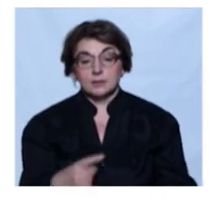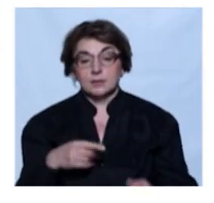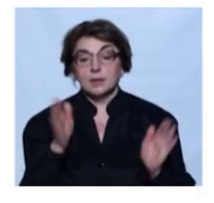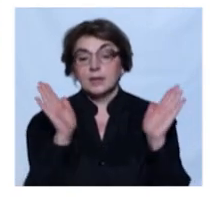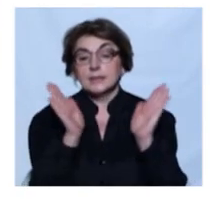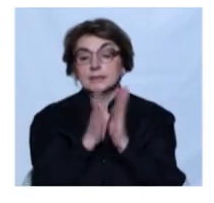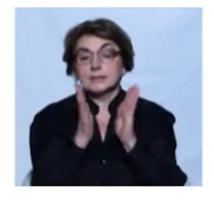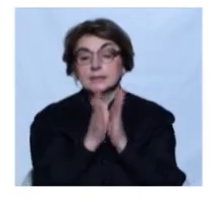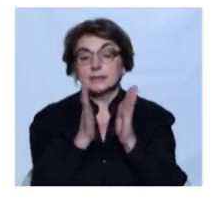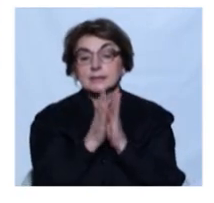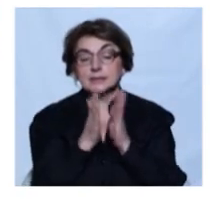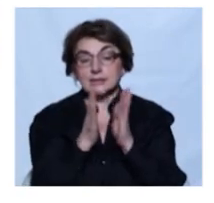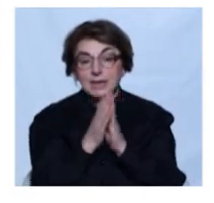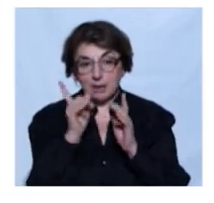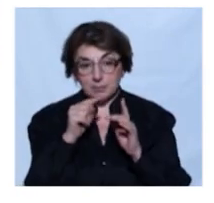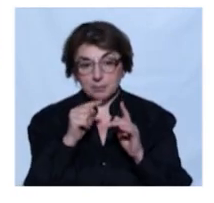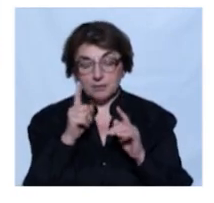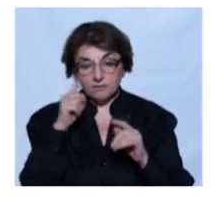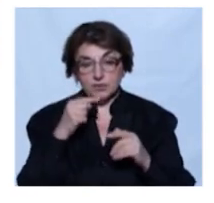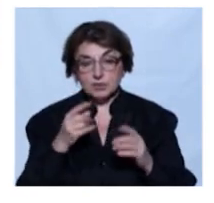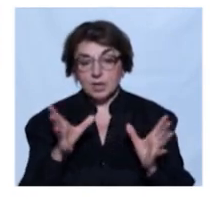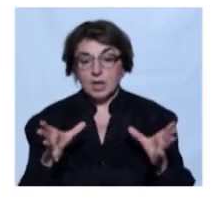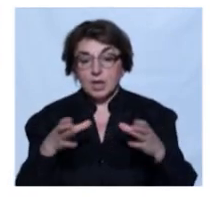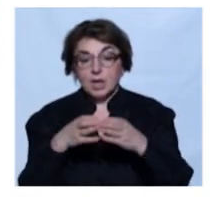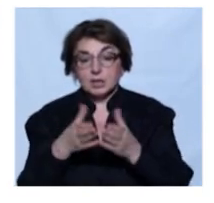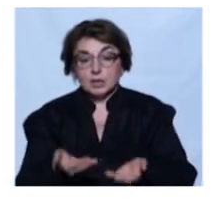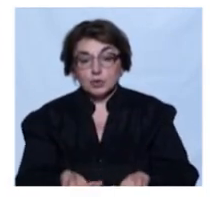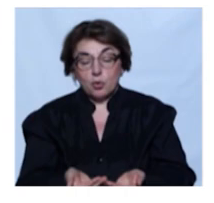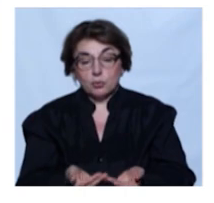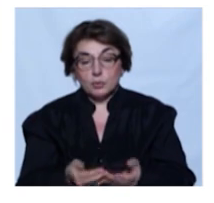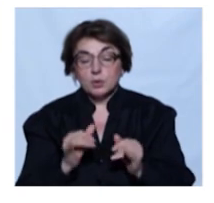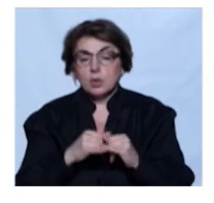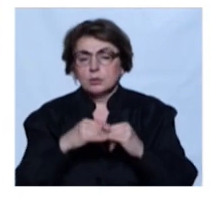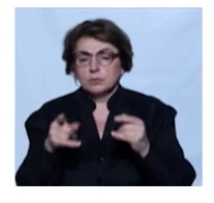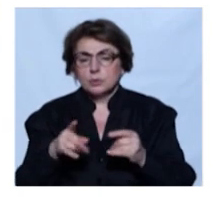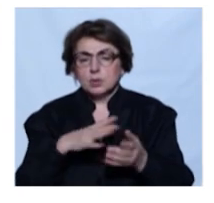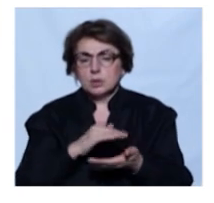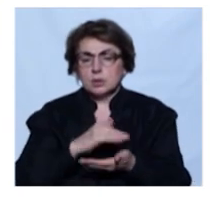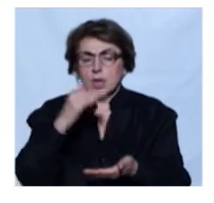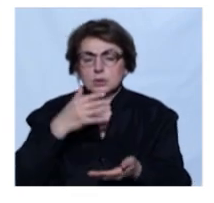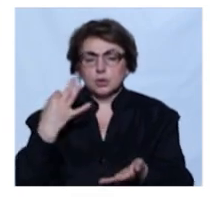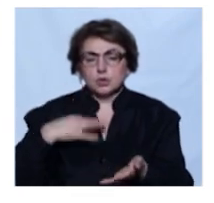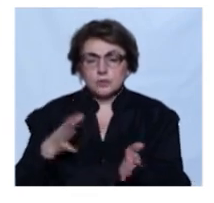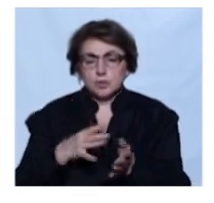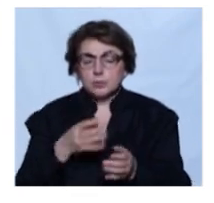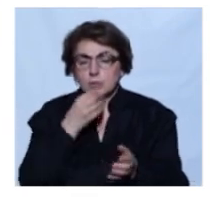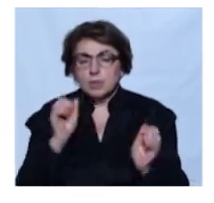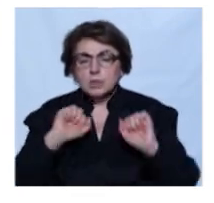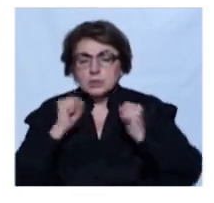კი კოლონიებად ცხოვრობენ, რათა გაზარდონ ნაშიერები, გამოზამთრებაში დაეხმარონ